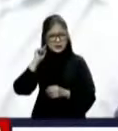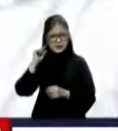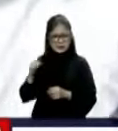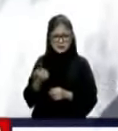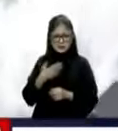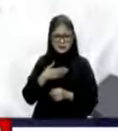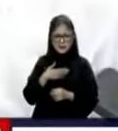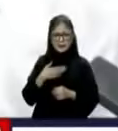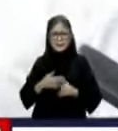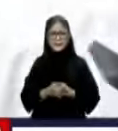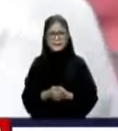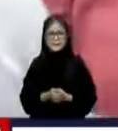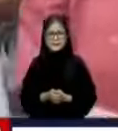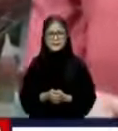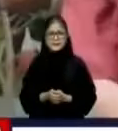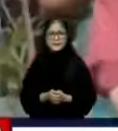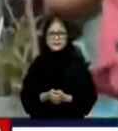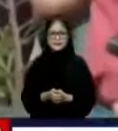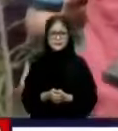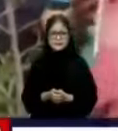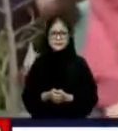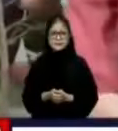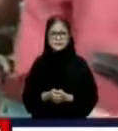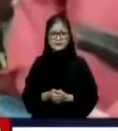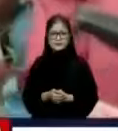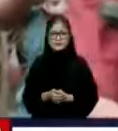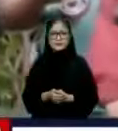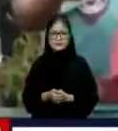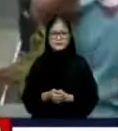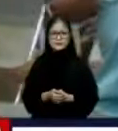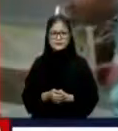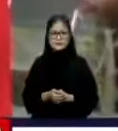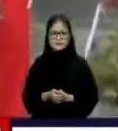Bapak Allah nyoblos ya. Dulu. Saya? Belum nyoblos. Sehari lihat Bapak Allah